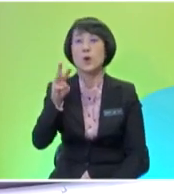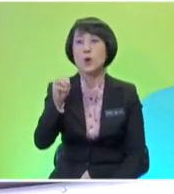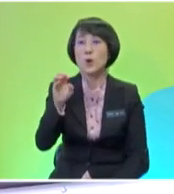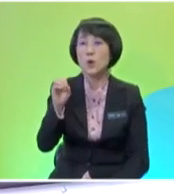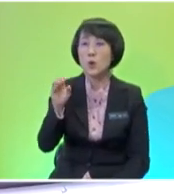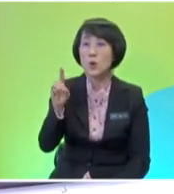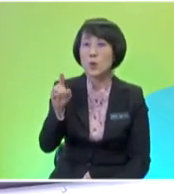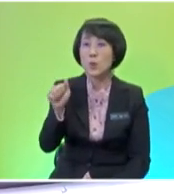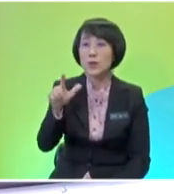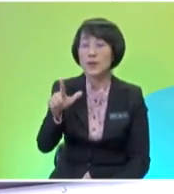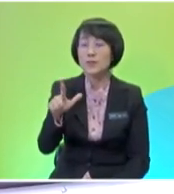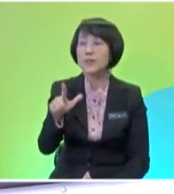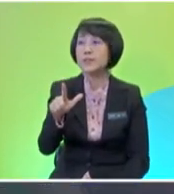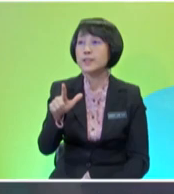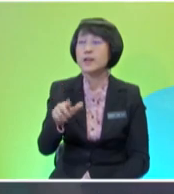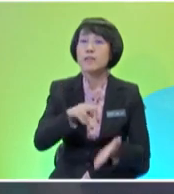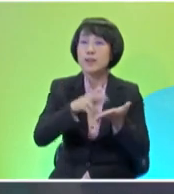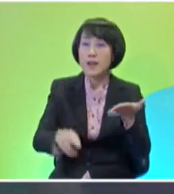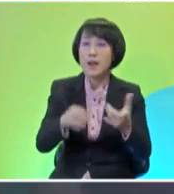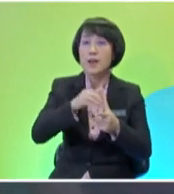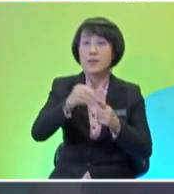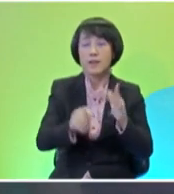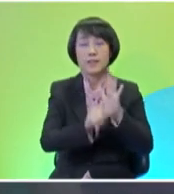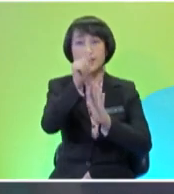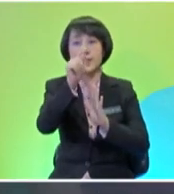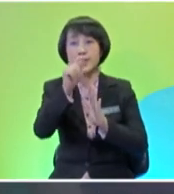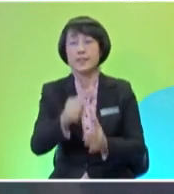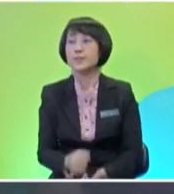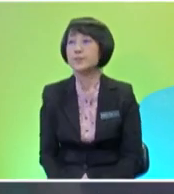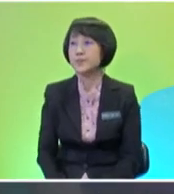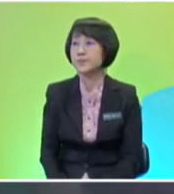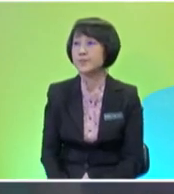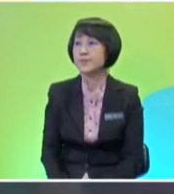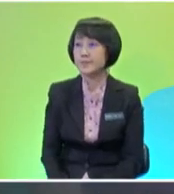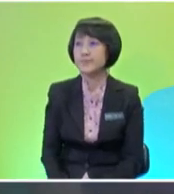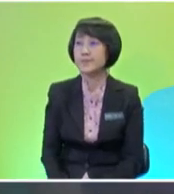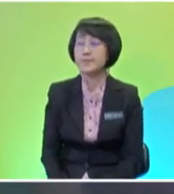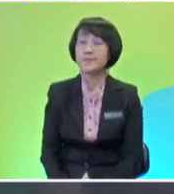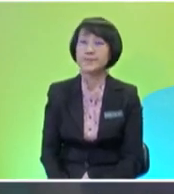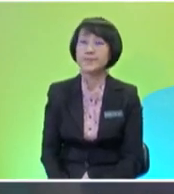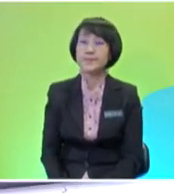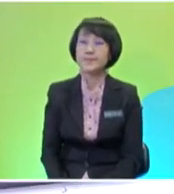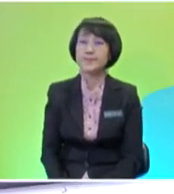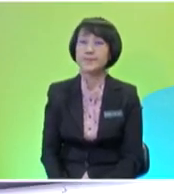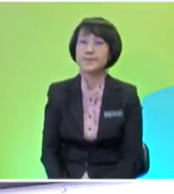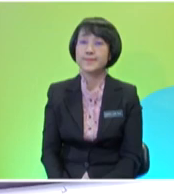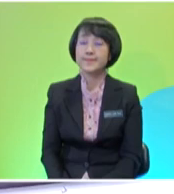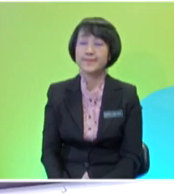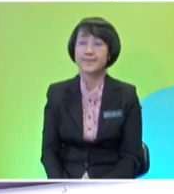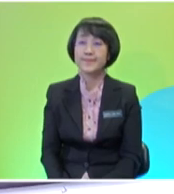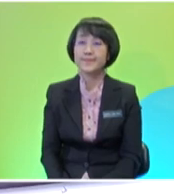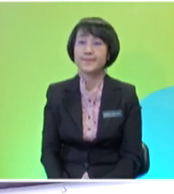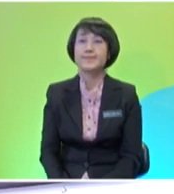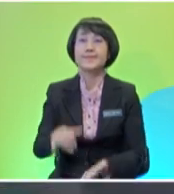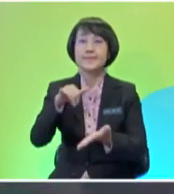rendah, untungnya tinggi. Pulangannya tinggi. Kalau tinggi, mungkin pulangannya rendahlah. Rendah. Kita dapat sikit. Itu saja. Sebab